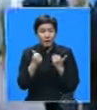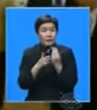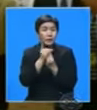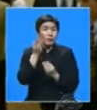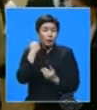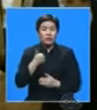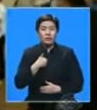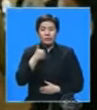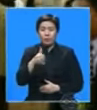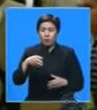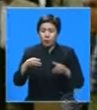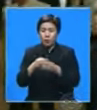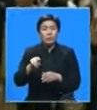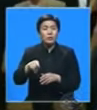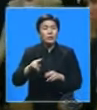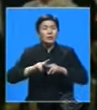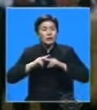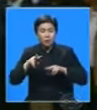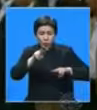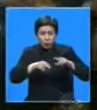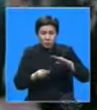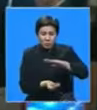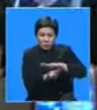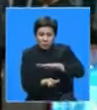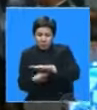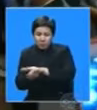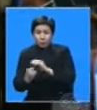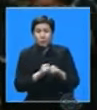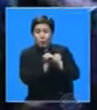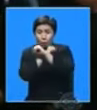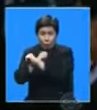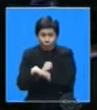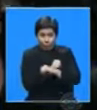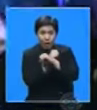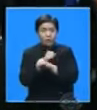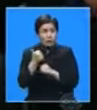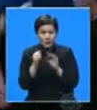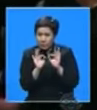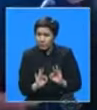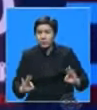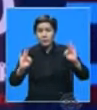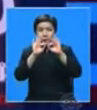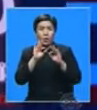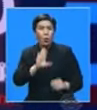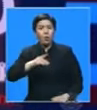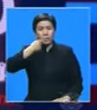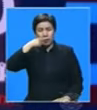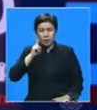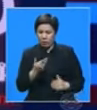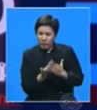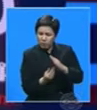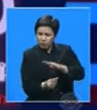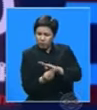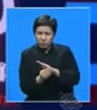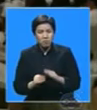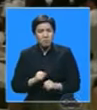านขององค์กรเอกชนในการป้องกันและปราบปรามการทุจริตคอร์รัปชันซึ่งถือเป็นวาระแห่งชาติหลายคนบอกว่าเอ๊ะมันจะเป็นได้ไหมที่